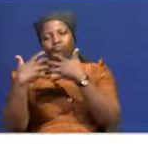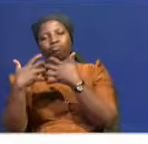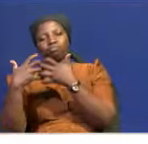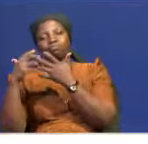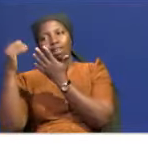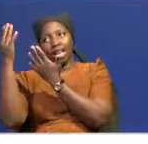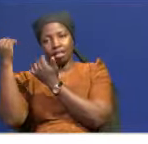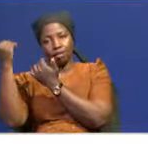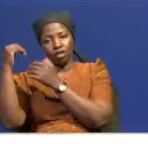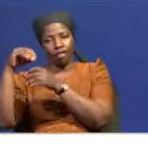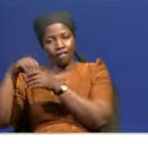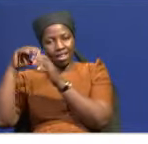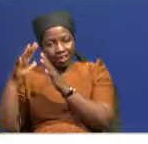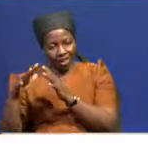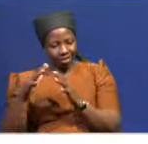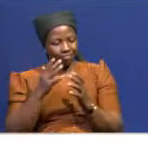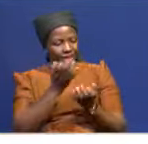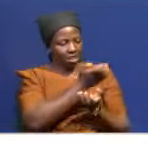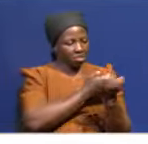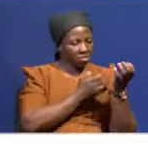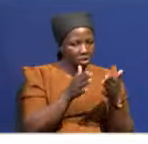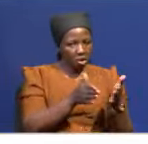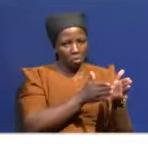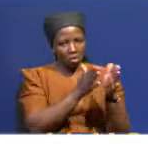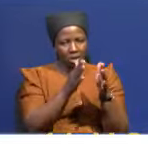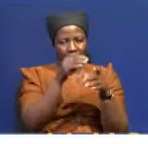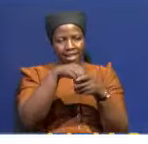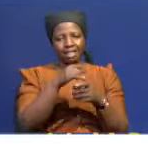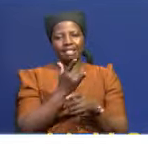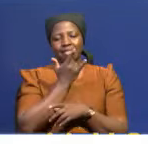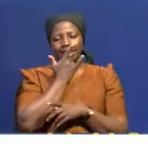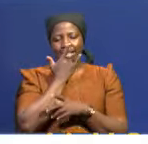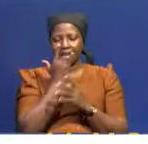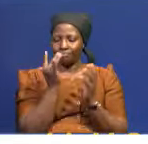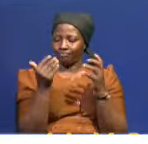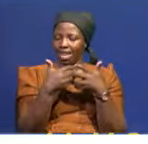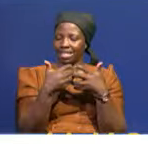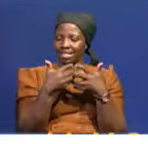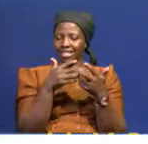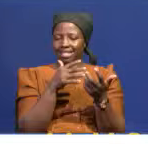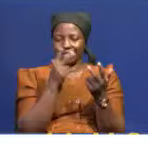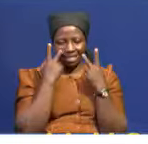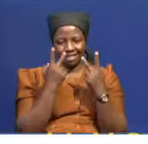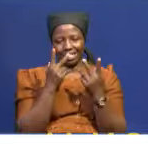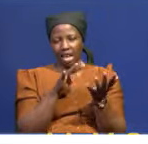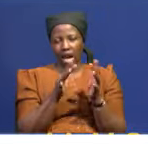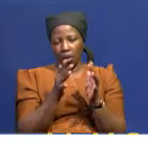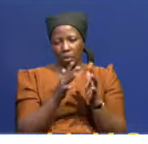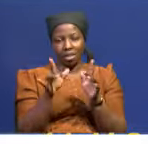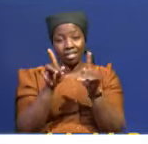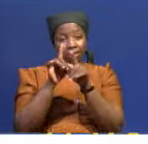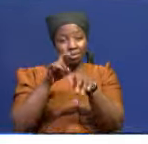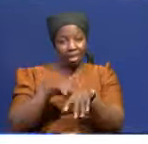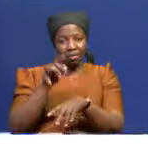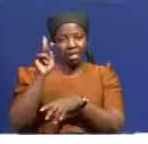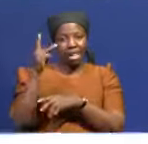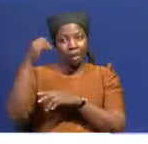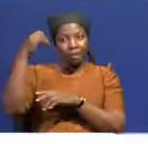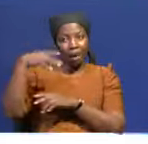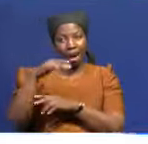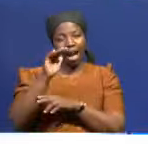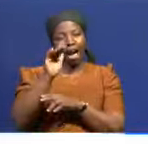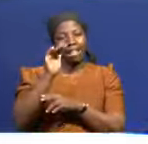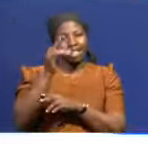of the investors with the economic opportunities in Nyanza. Wakati huo huo, kampuni ya Kenya Power inatoa wito kuruhusiwa kutia